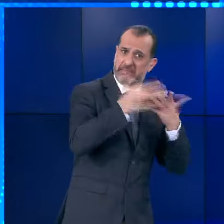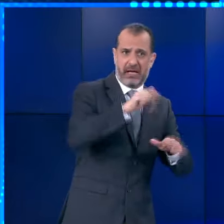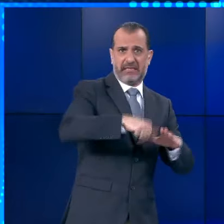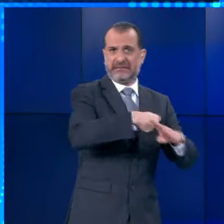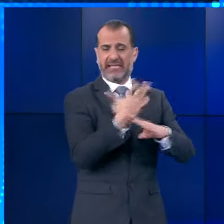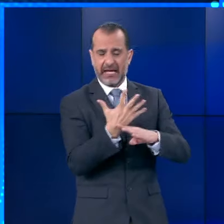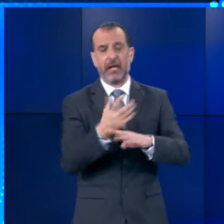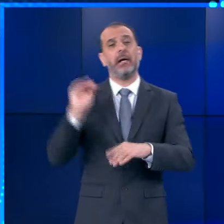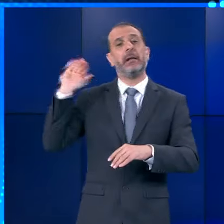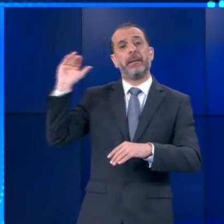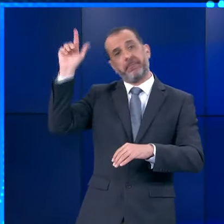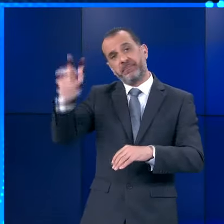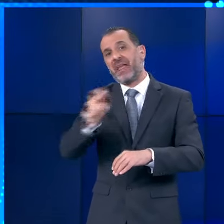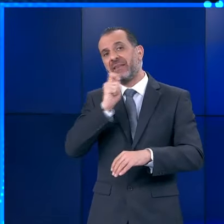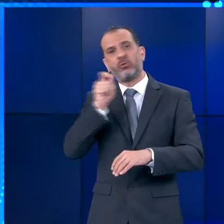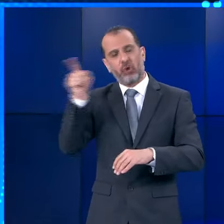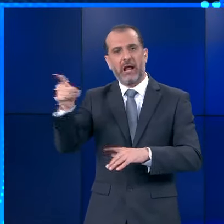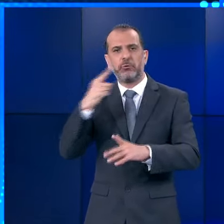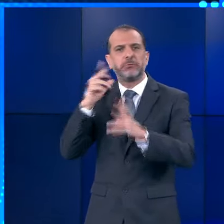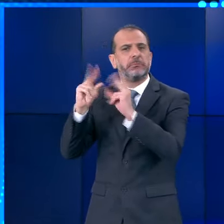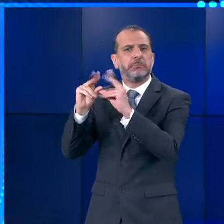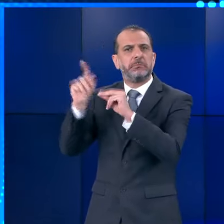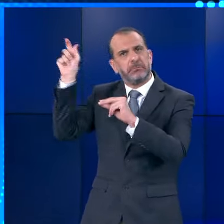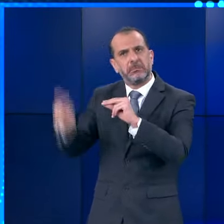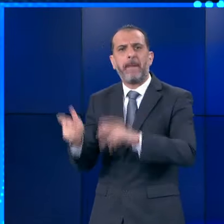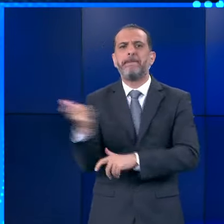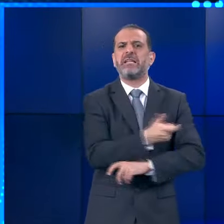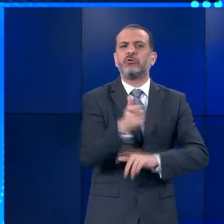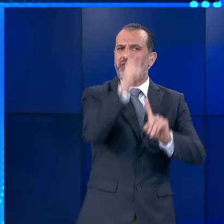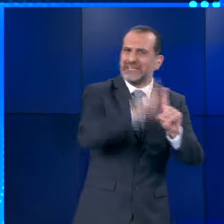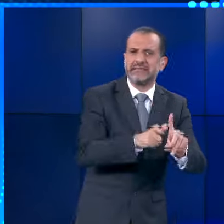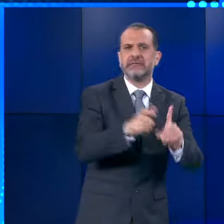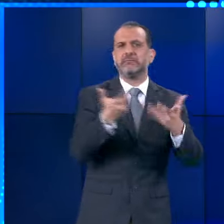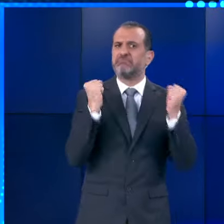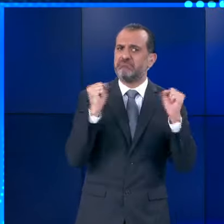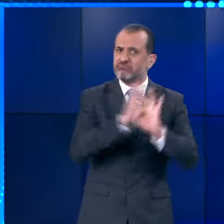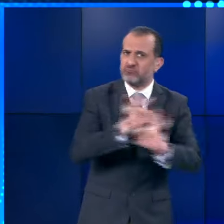Θα συνδεθούμε με τον συνάδελφο. Βαγγέλη, τι σου είπε ο πυροσβέστης και πώς είναι τώρα η κατάσταση, πες μας.